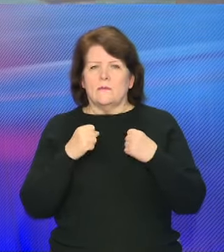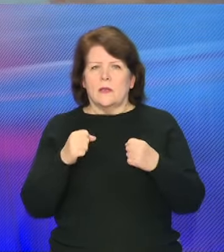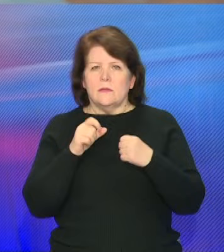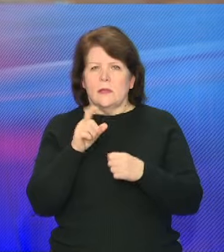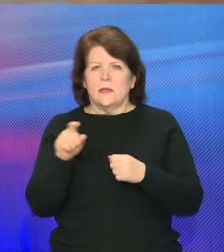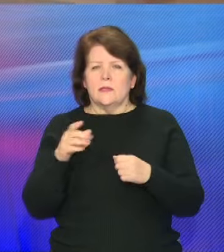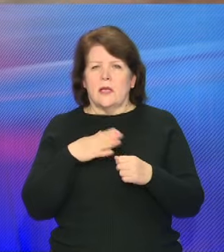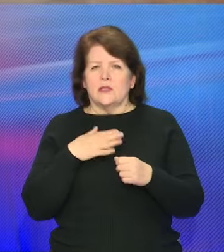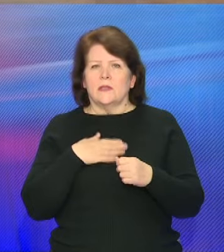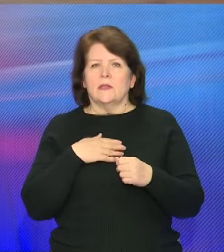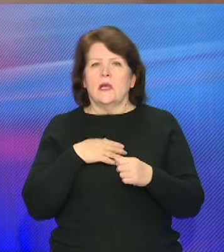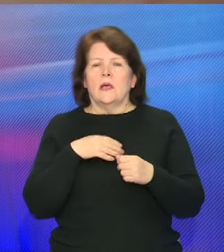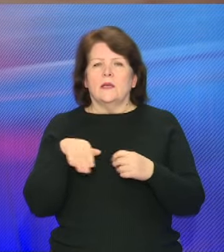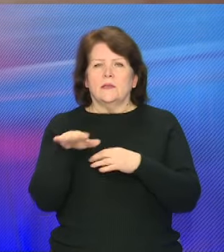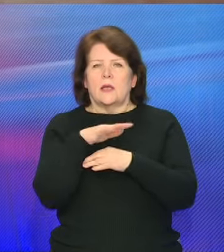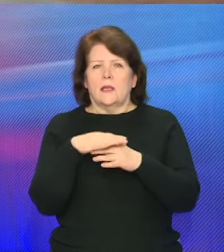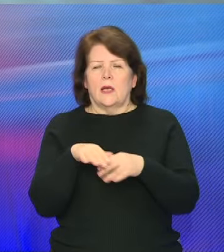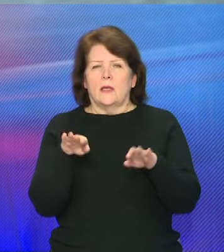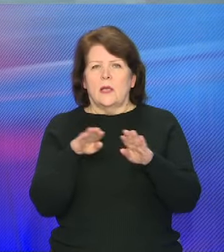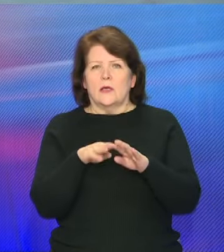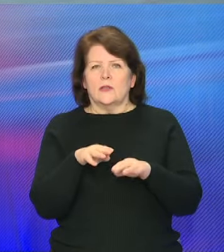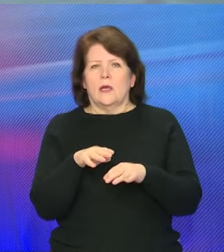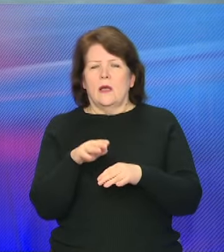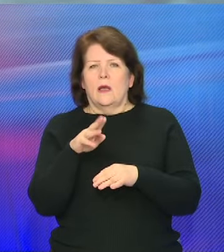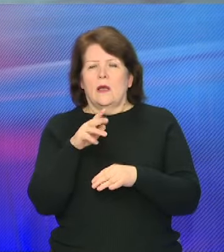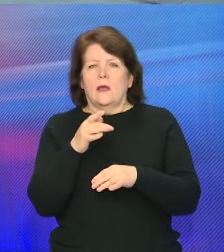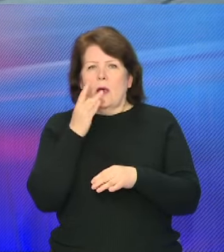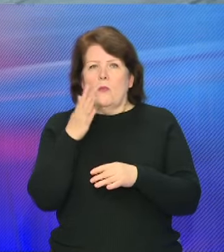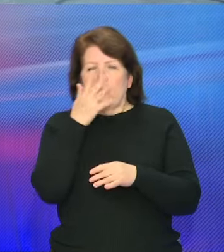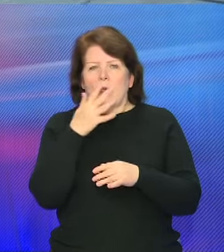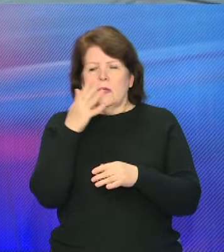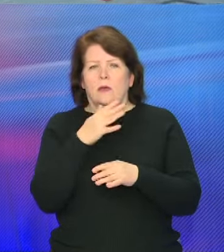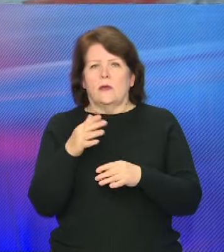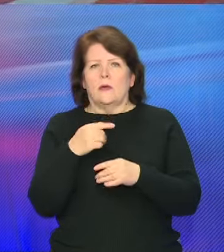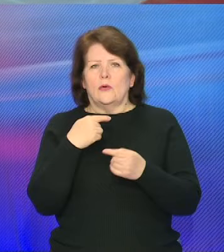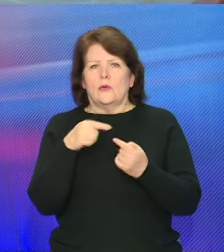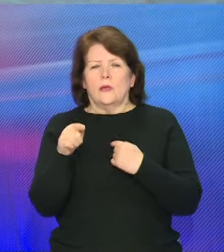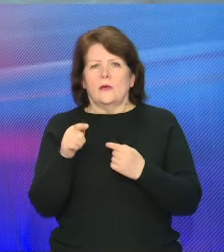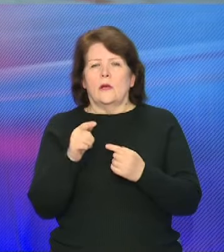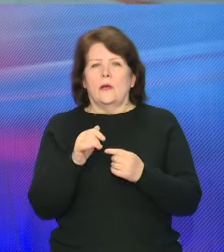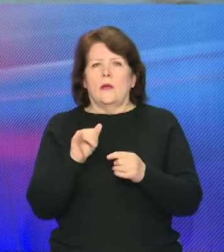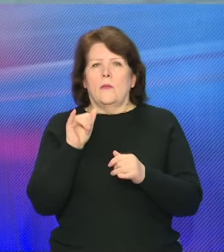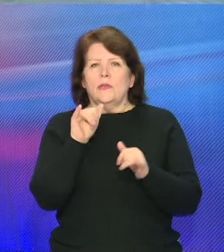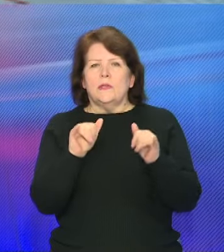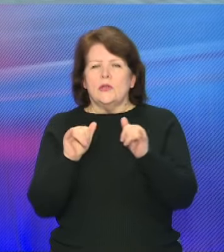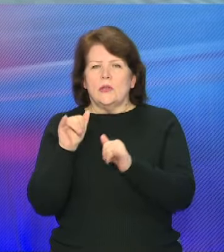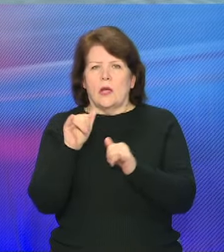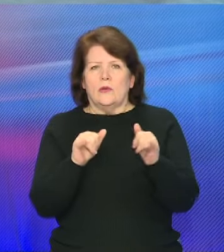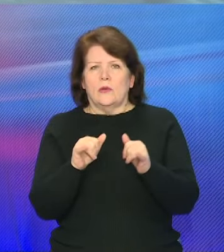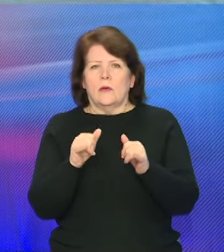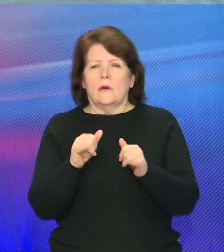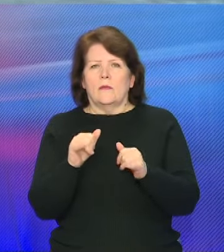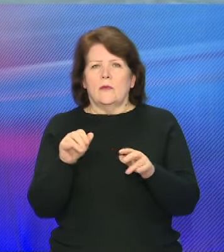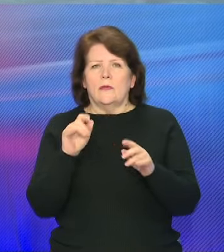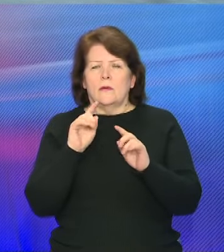а так само Японии, Австралии, Нидерландов, Таиланда и Бразилии наведывают знаковые места и демонстрируют мастерство дрифта на